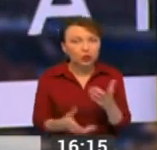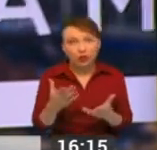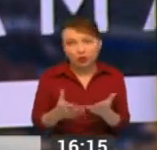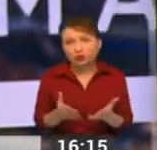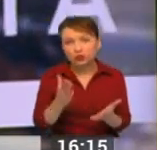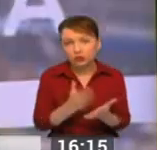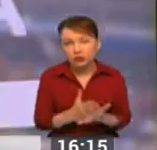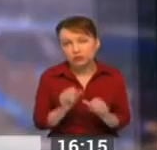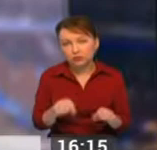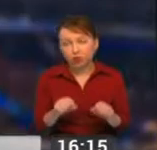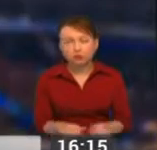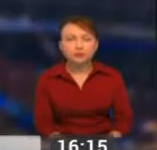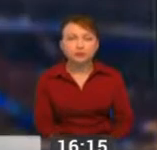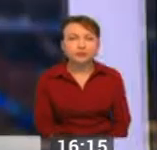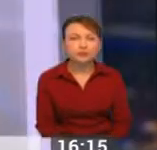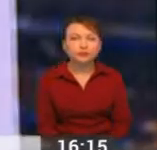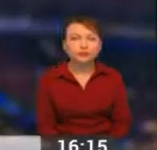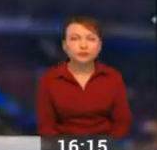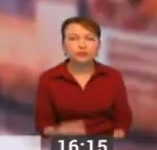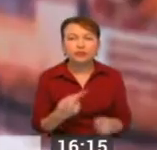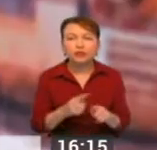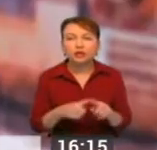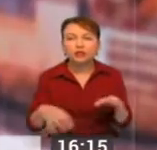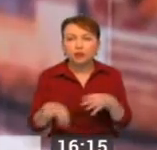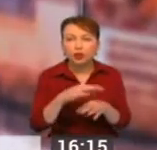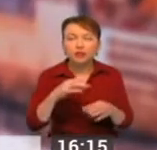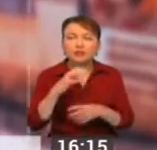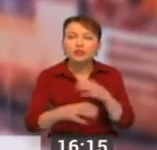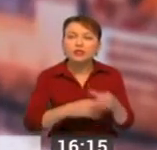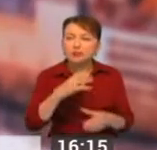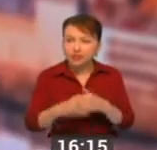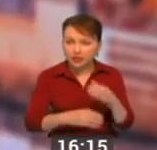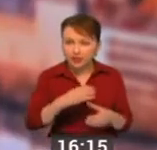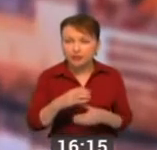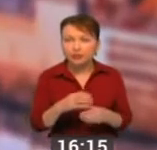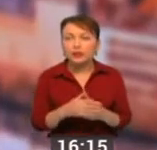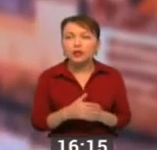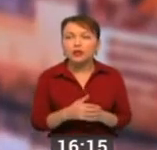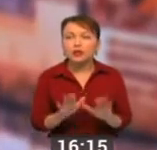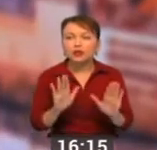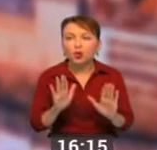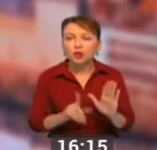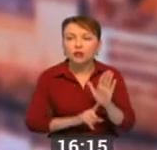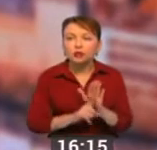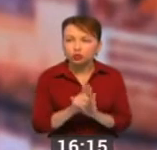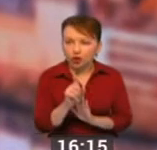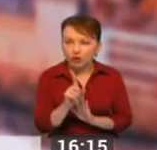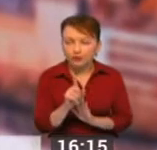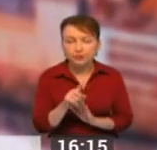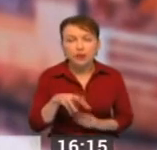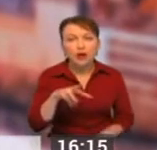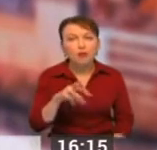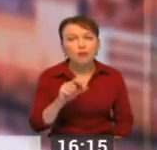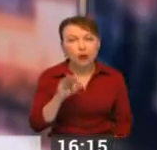є такому змога? Це проєкт всемірний, і він тільки починається. В марті